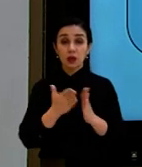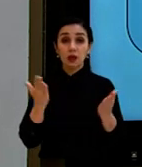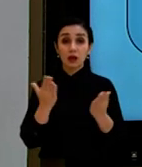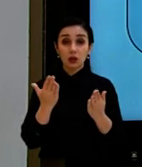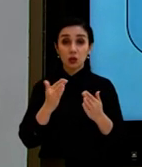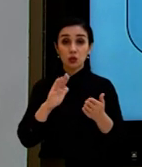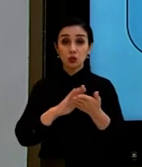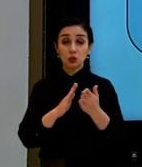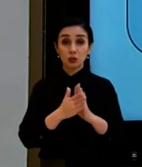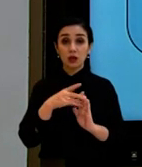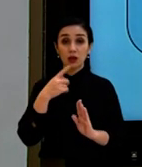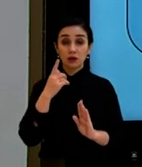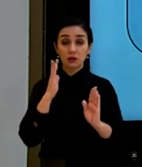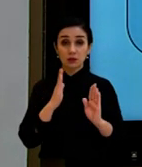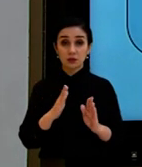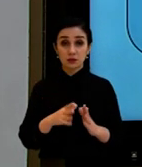uslubga aytiladi?